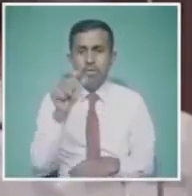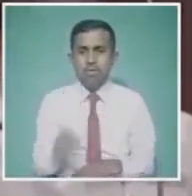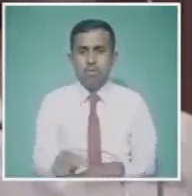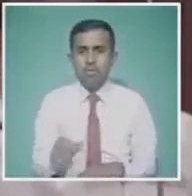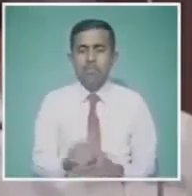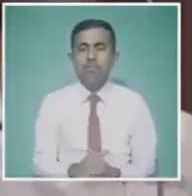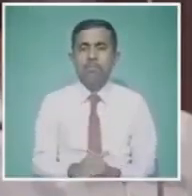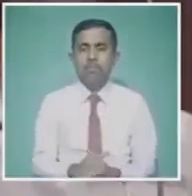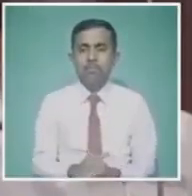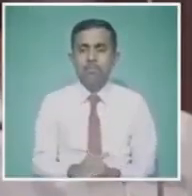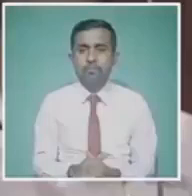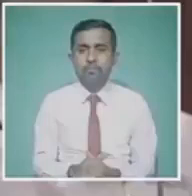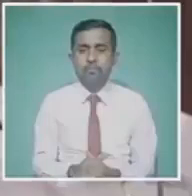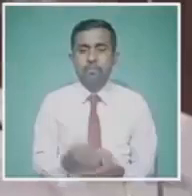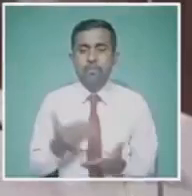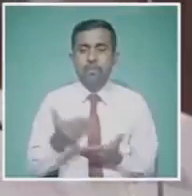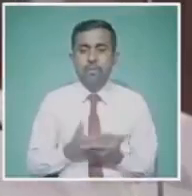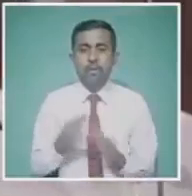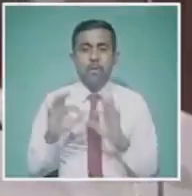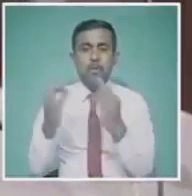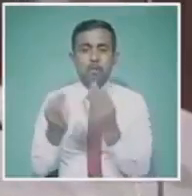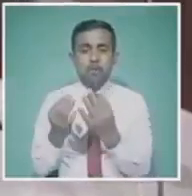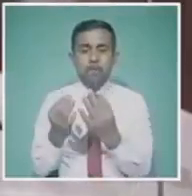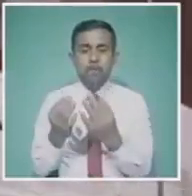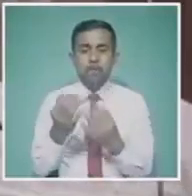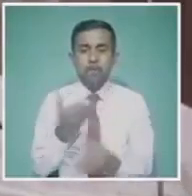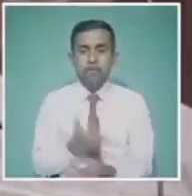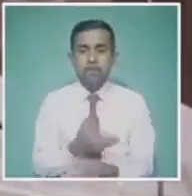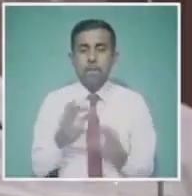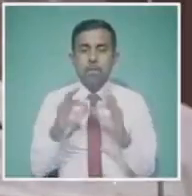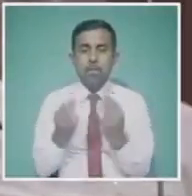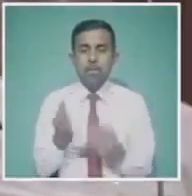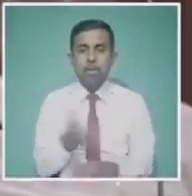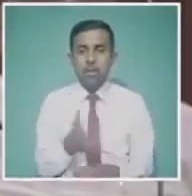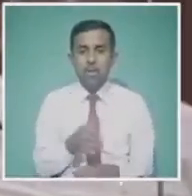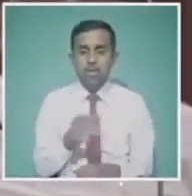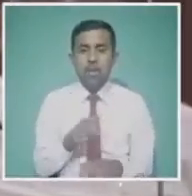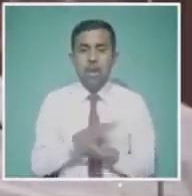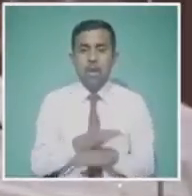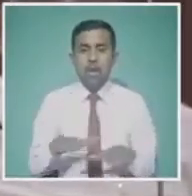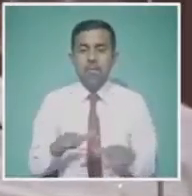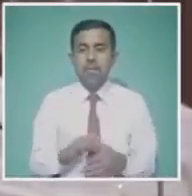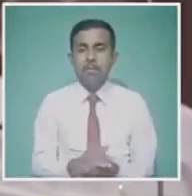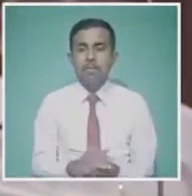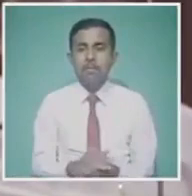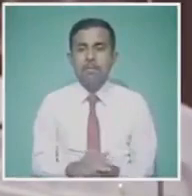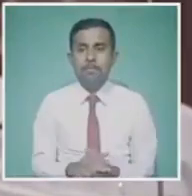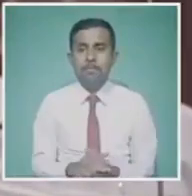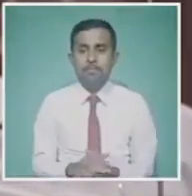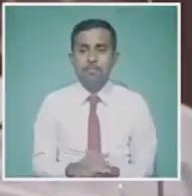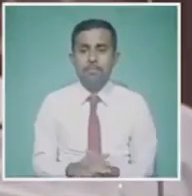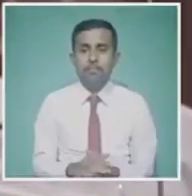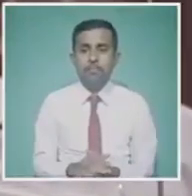பாக்கி 20 குடும்பங்கள் வந்து அந்த தோட்ட தொழிலாளர்களோட பிள்ளைகள், அதாவது இந்த இன்ஃபார்மல் செக்டர் தட் லிவ்ஸ் வித் இன் த பிளான்டேஷன் விச் ஆர் த சில்ட்ரன் ஆஃப் தி